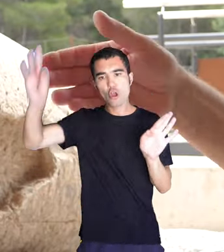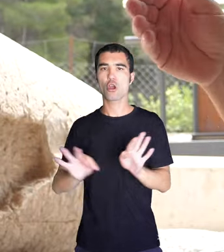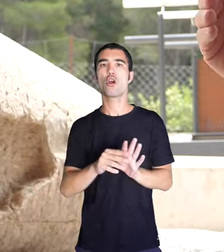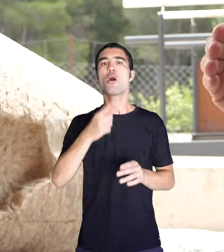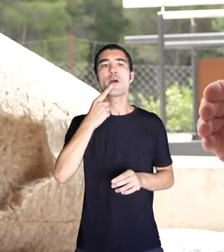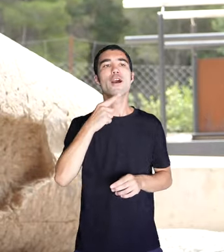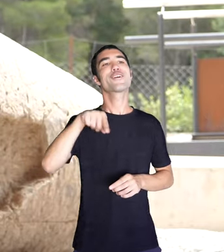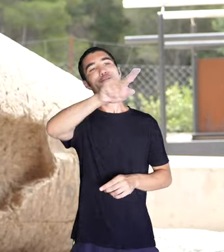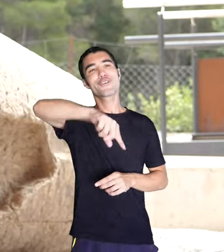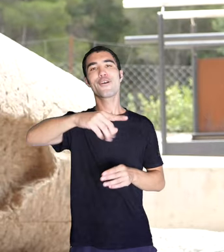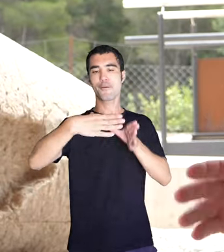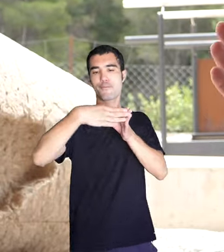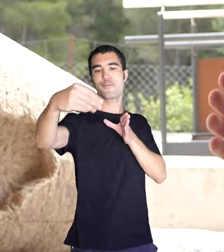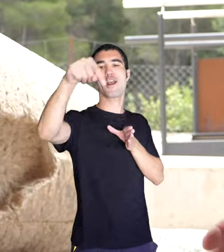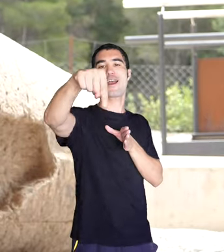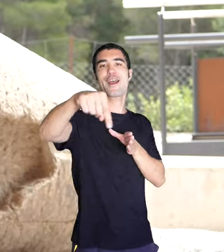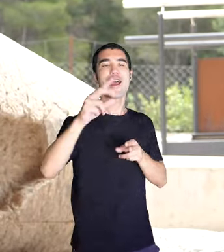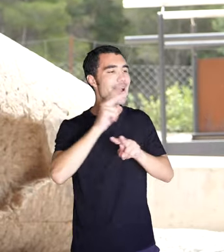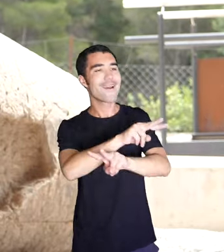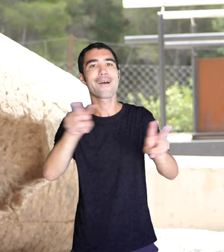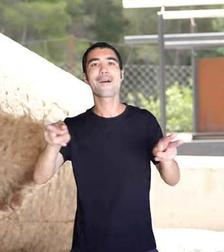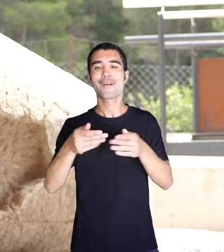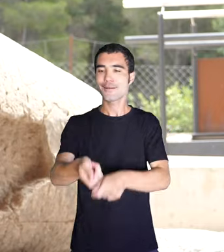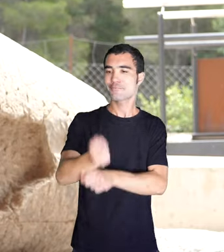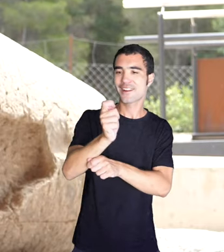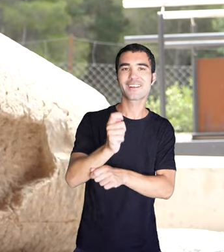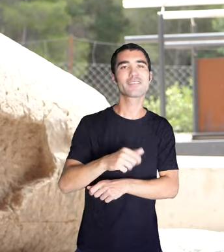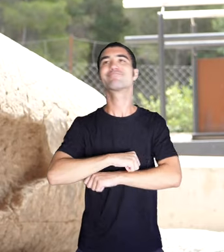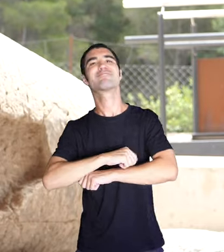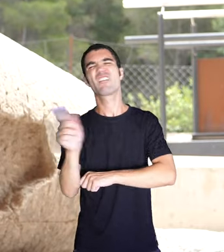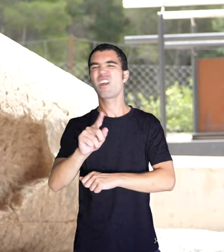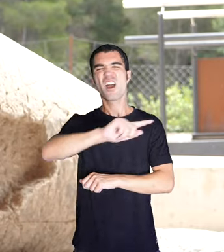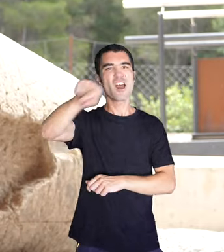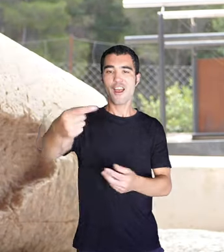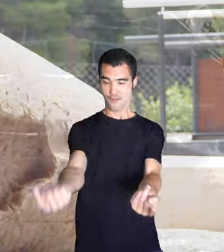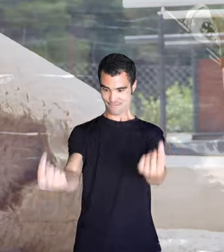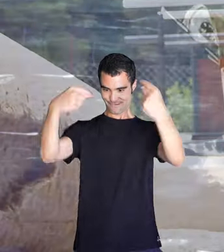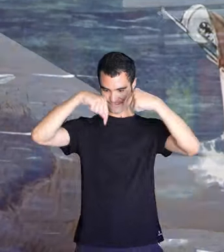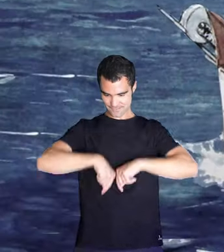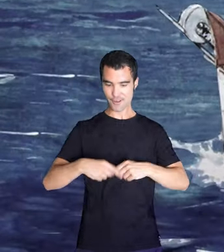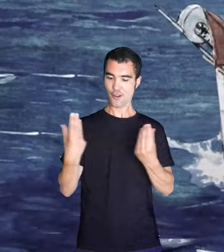prova, veureu venir el peix. I tots acaben de veure en altres mirant de fer el peix.